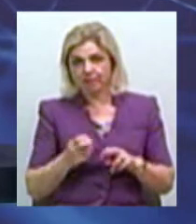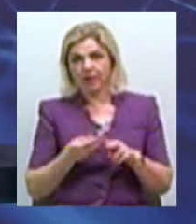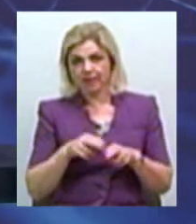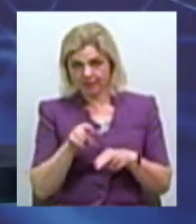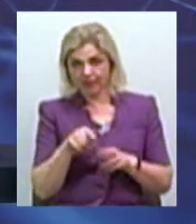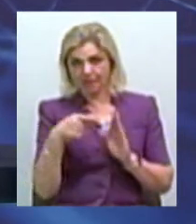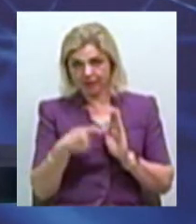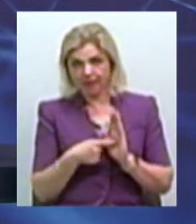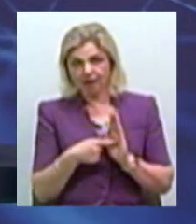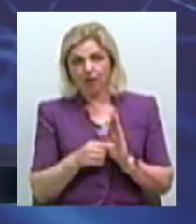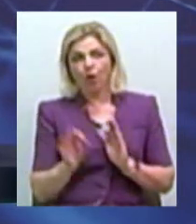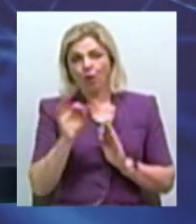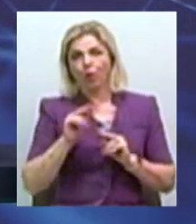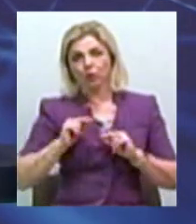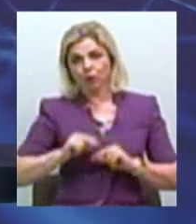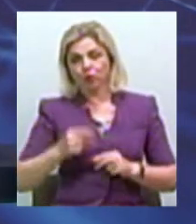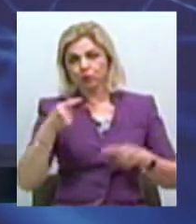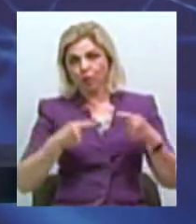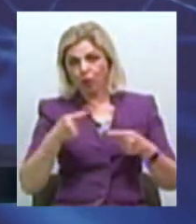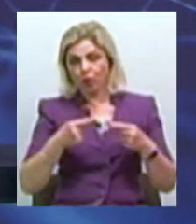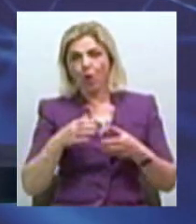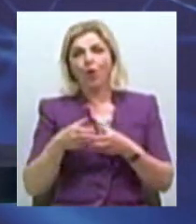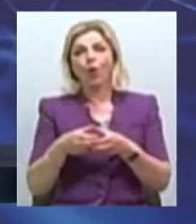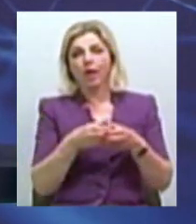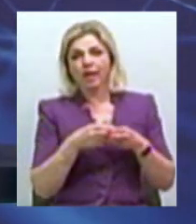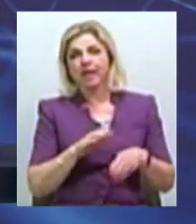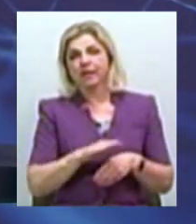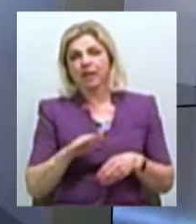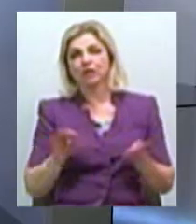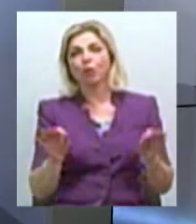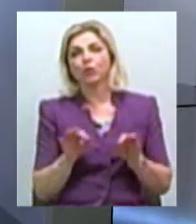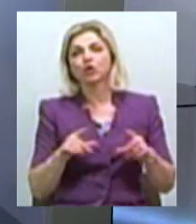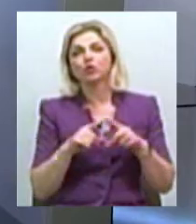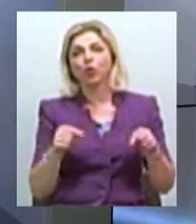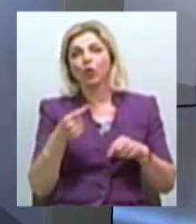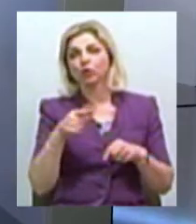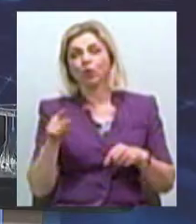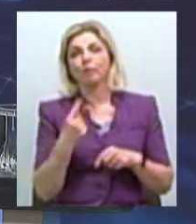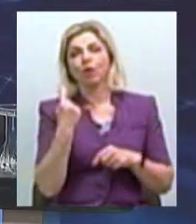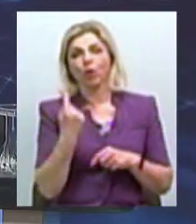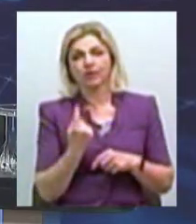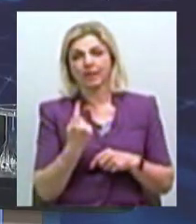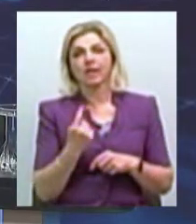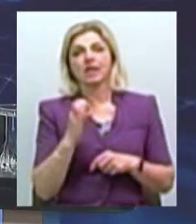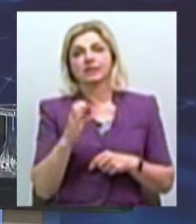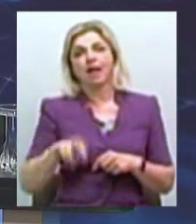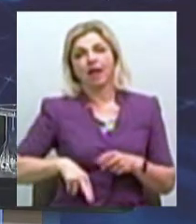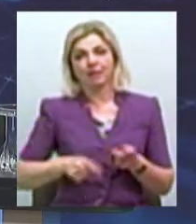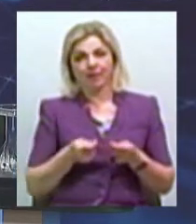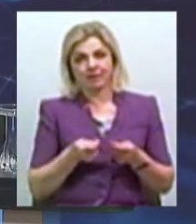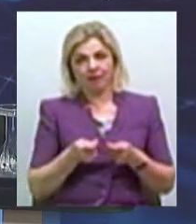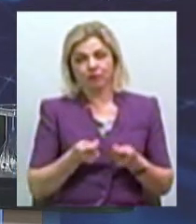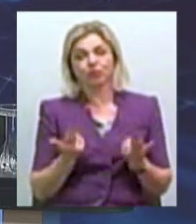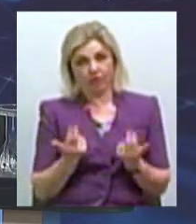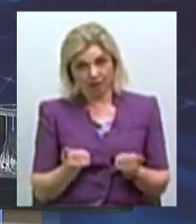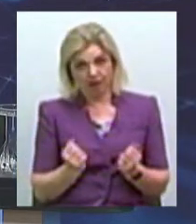так, щодо трудового спору колективу дитячої музичної школи номер 1 імені Римського-Корсакова з адміністрацією, так? Так,